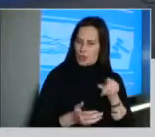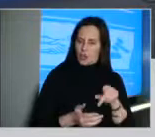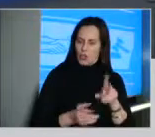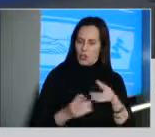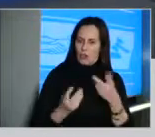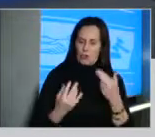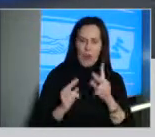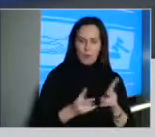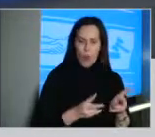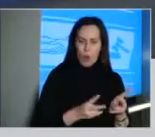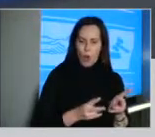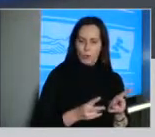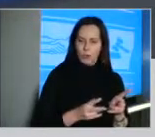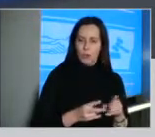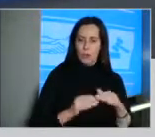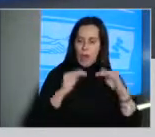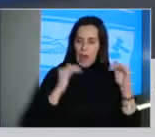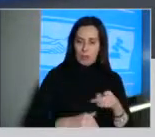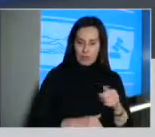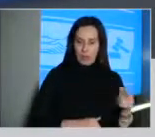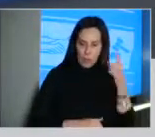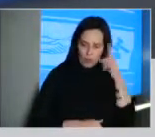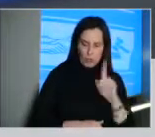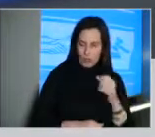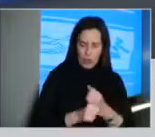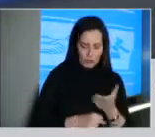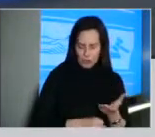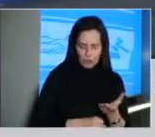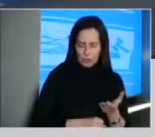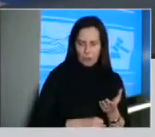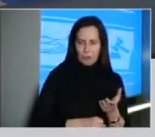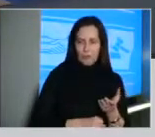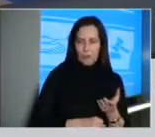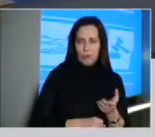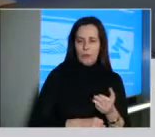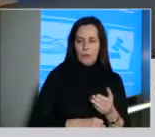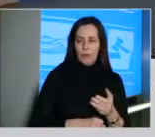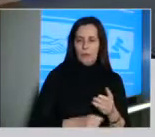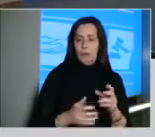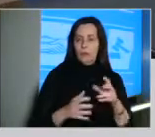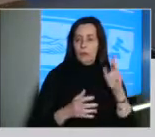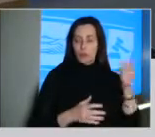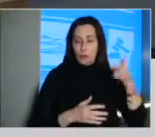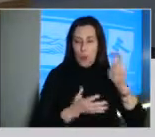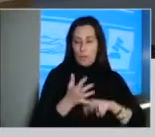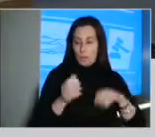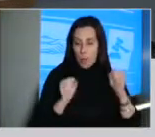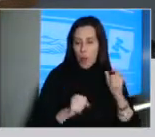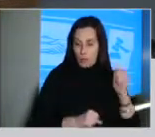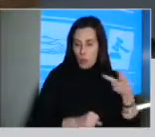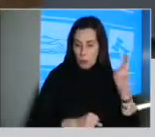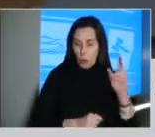אפשרויות מספר. להקטין את הקצוות, אני לא חושב שזו אופציה שיעשו. הגדלת ההפרשות ייתכן,